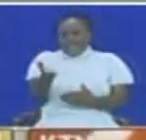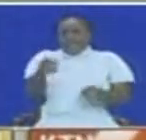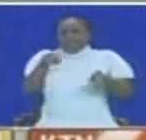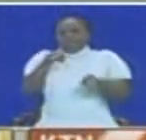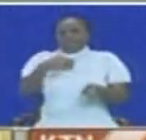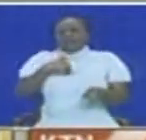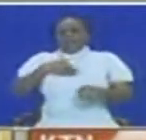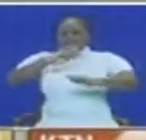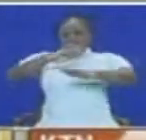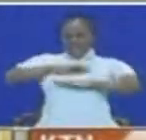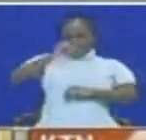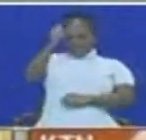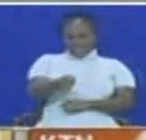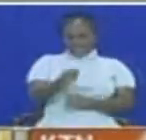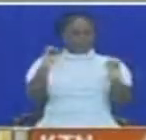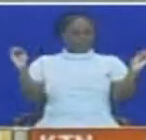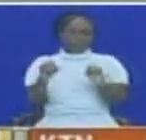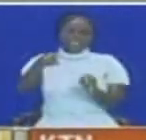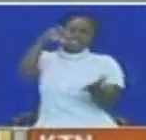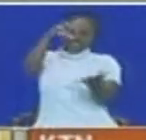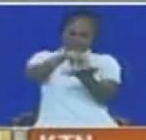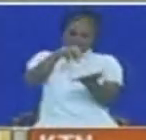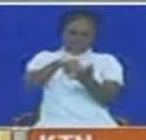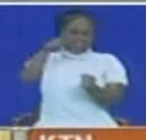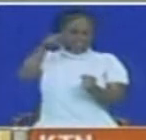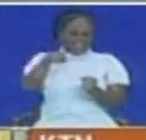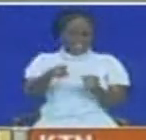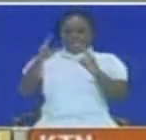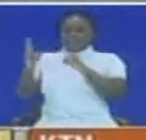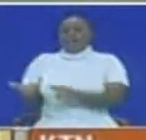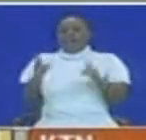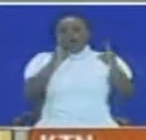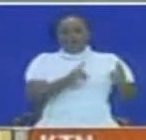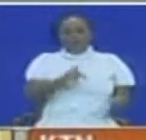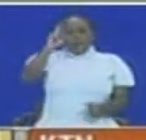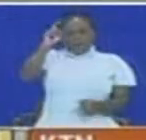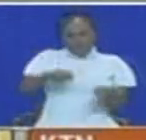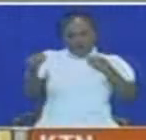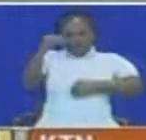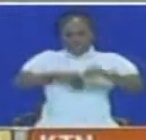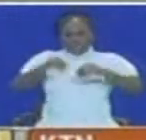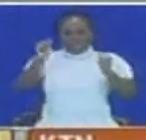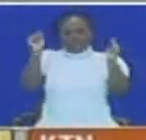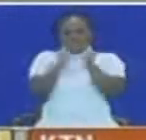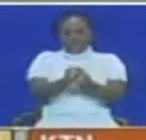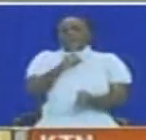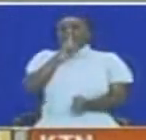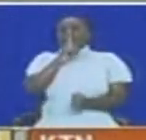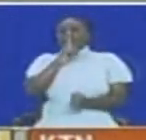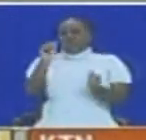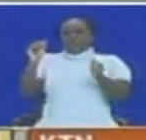uhaba mkubwa wa majaji, akitaja hali hiyo kama jambo la kawaida ambayo iliyochangiwa na kimya hicho cha